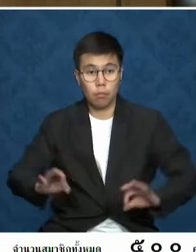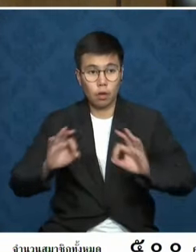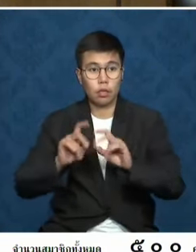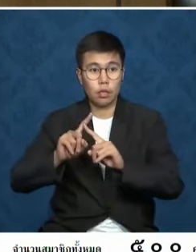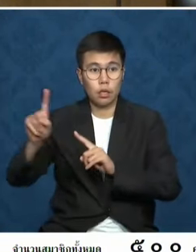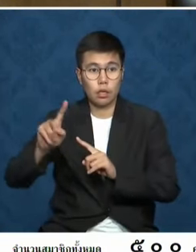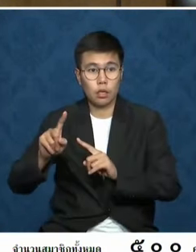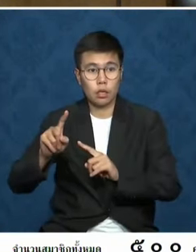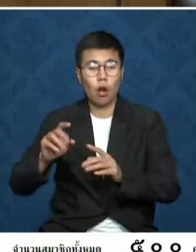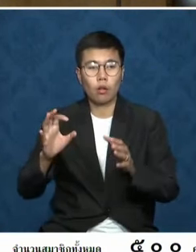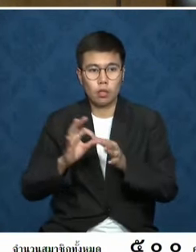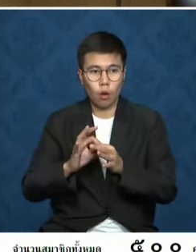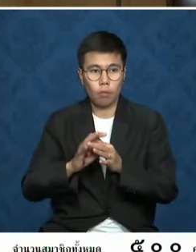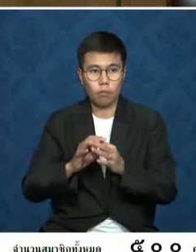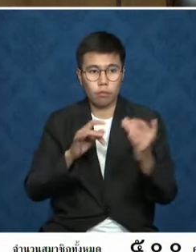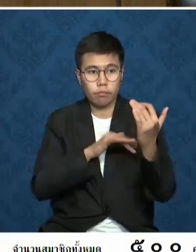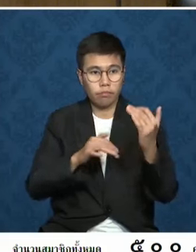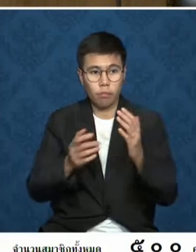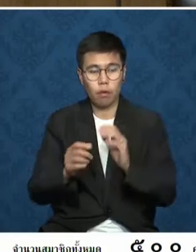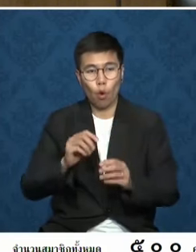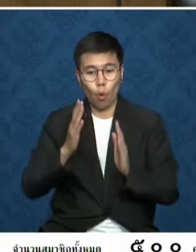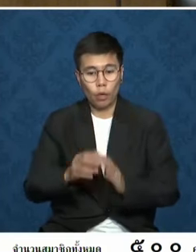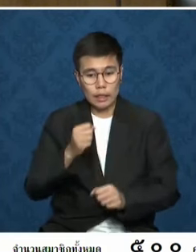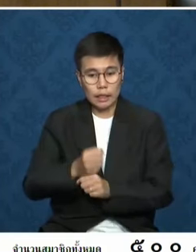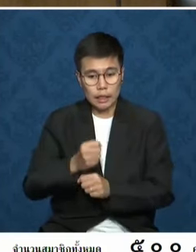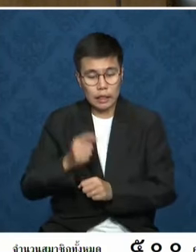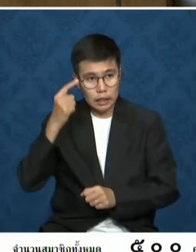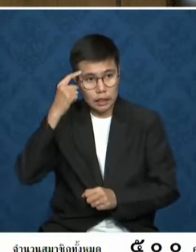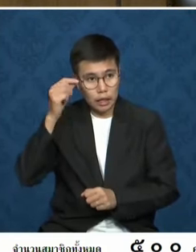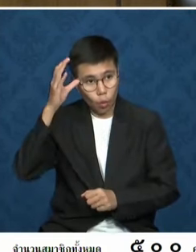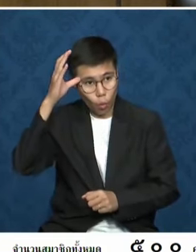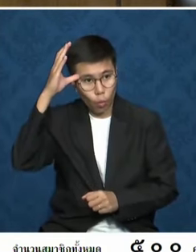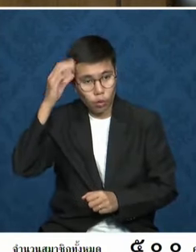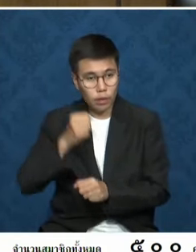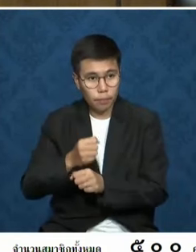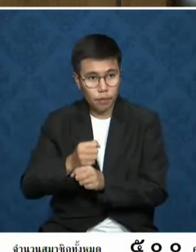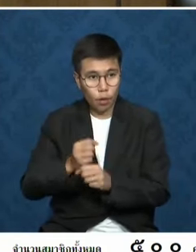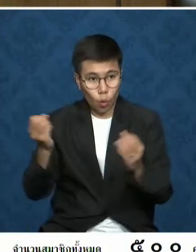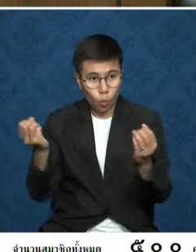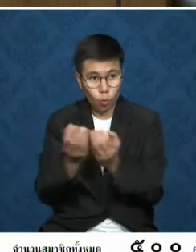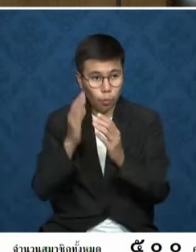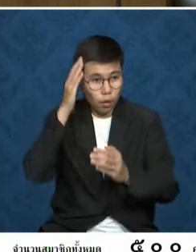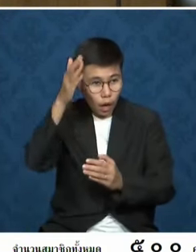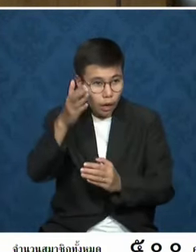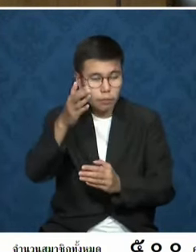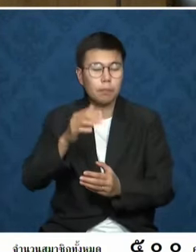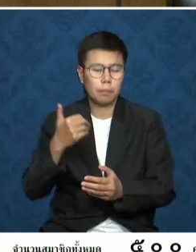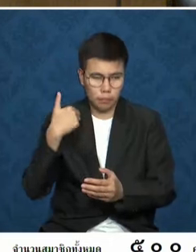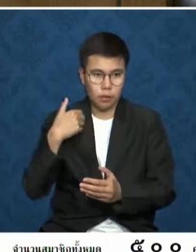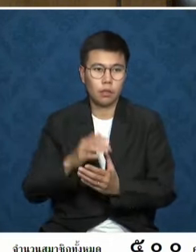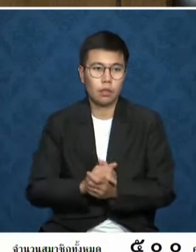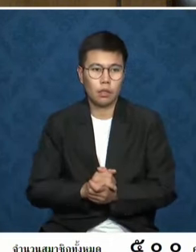เราเรีกกวาปัญญาประดิต่าง ที่จะเกิดขึ้นซึ่มจะส่พกระทบกับประเทศหอโลกในอนาคตขนาเป็อย่างสูง